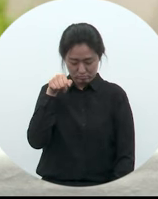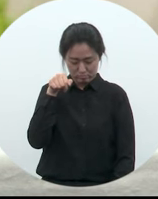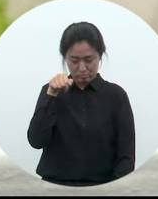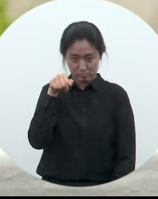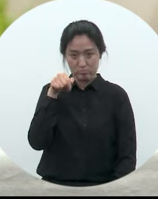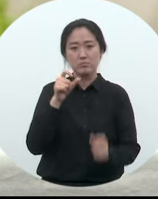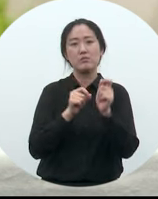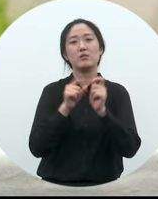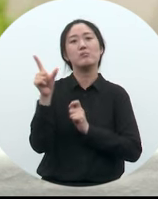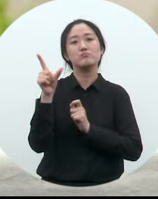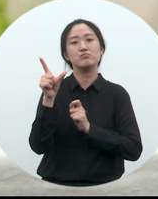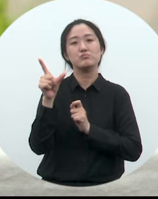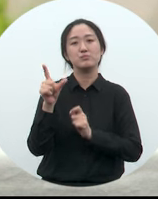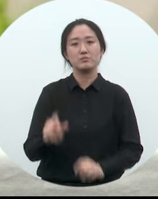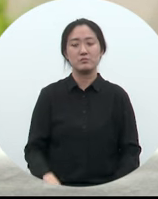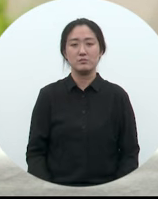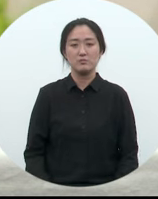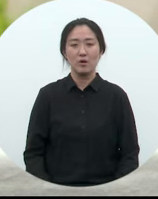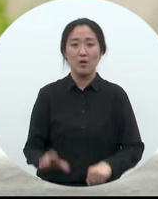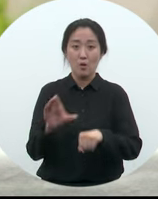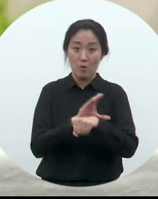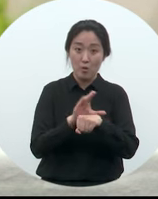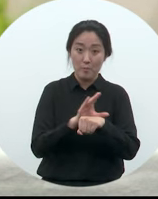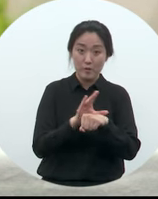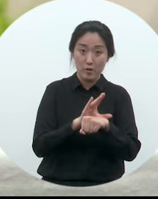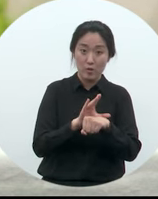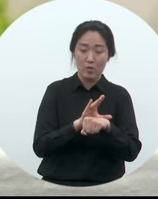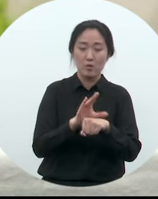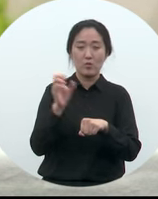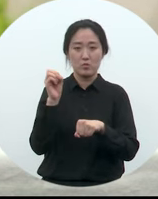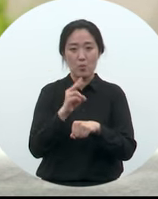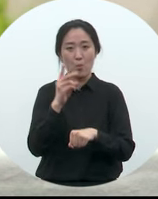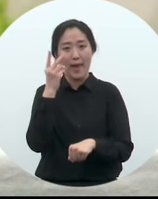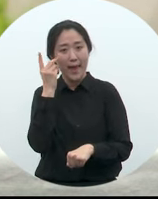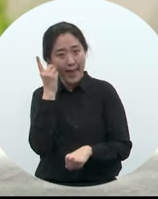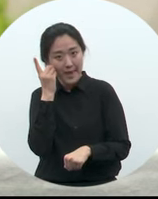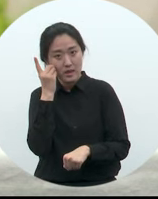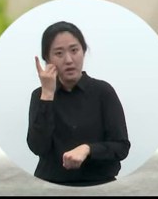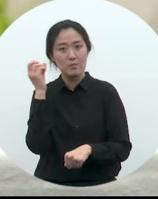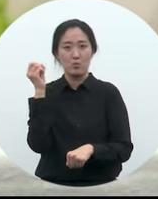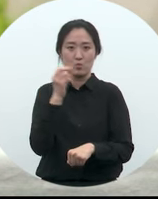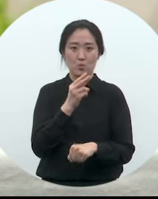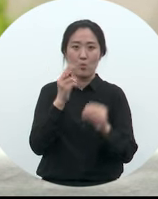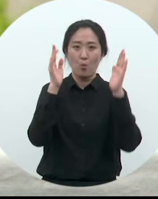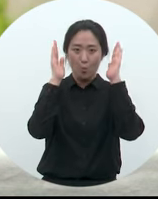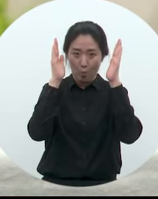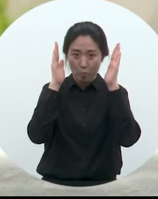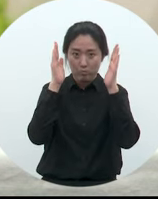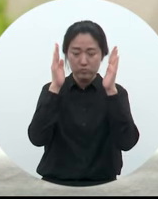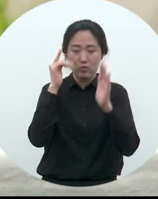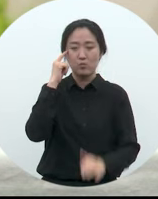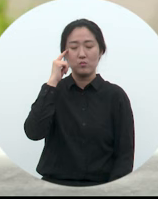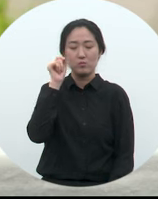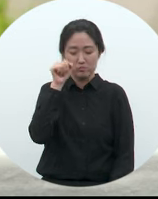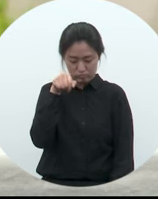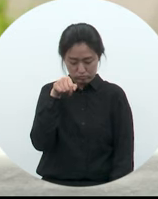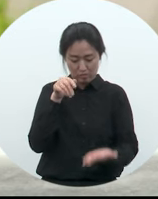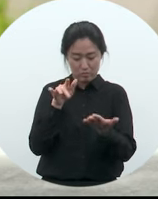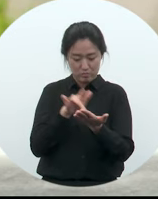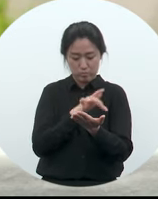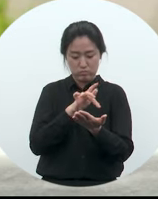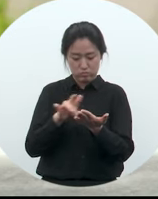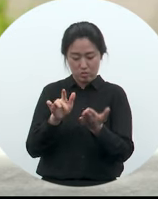숙이는 자세들을 많이 취하죠. PC를 보거나 아니면 스마트폰을 하거나 공부를 하거나 이랬을 때 고개를